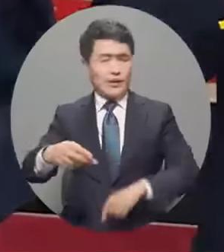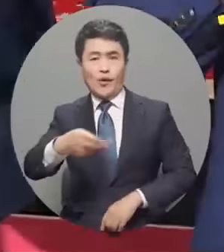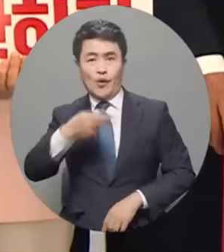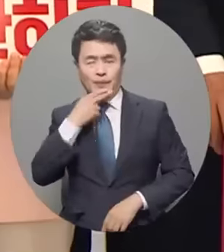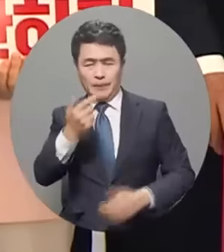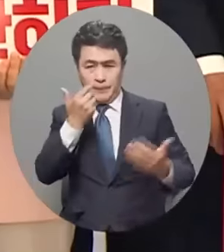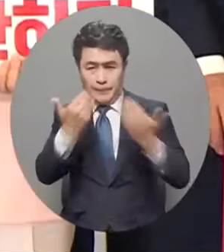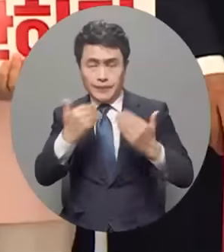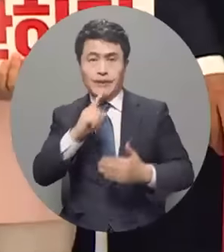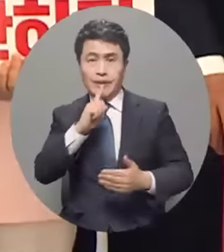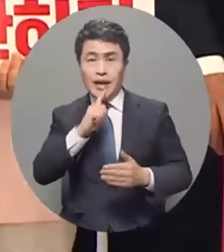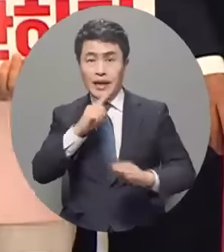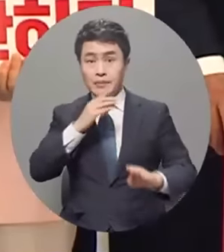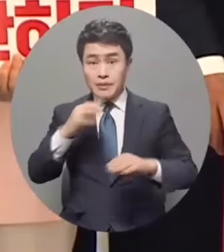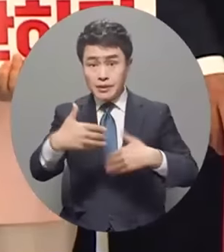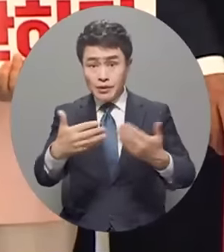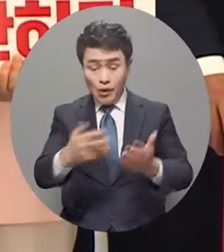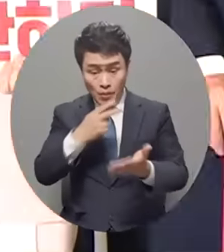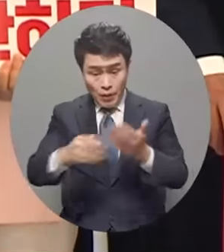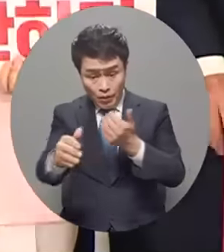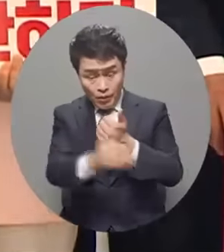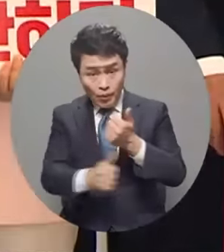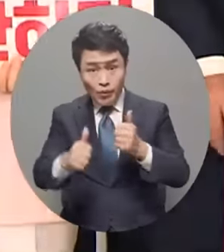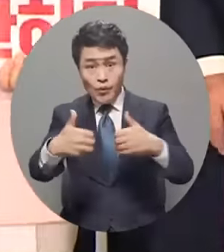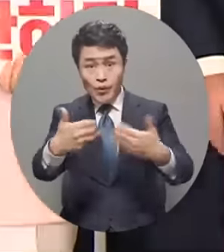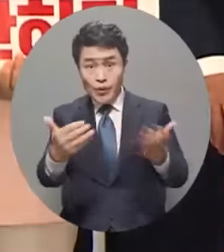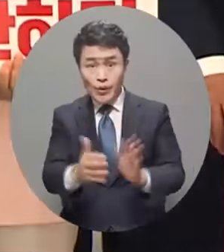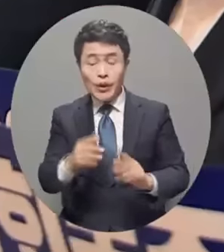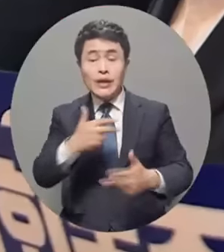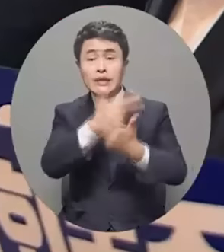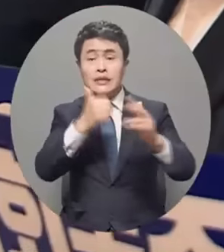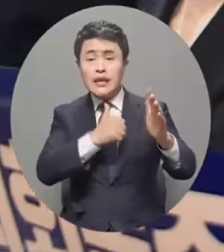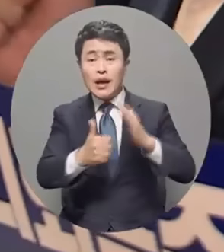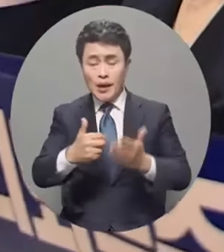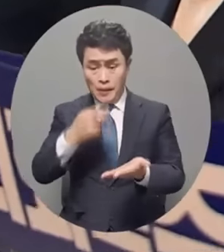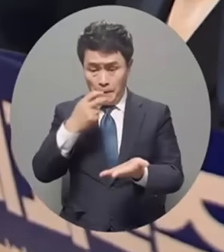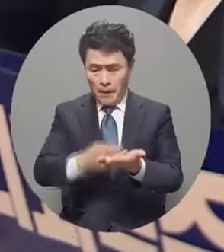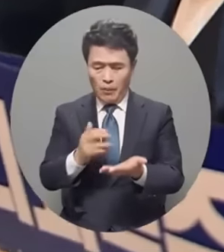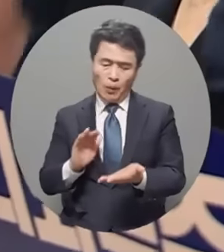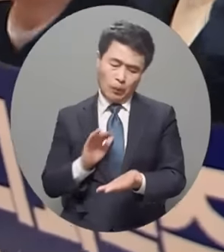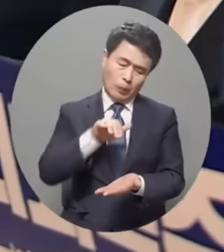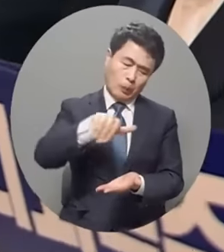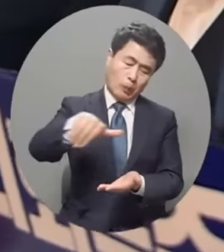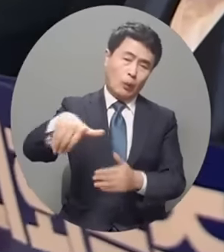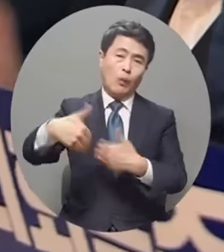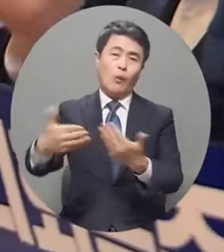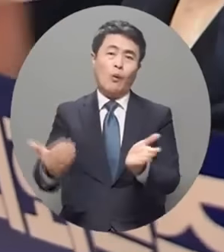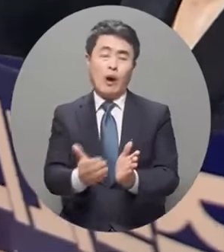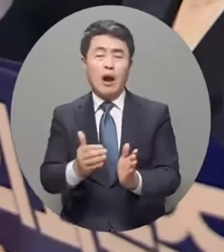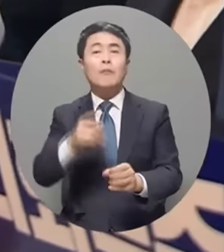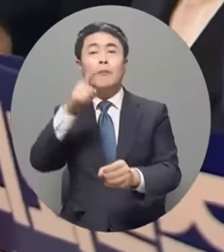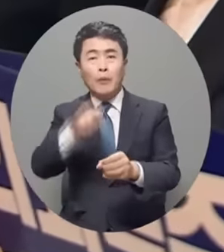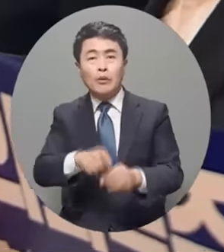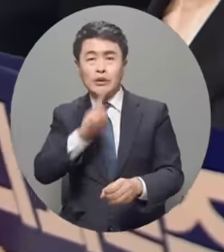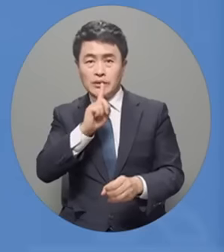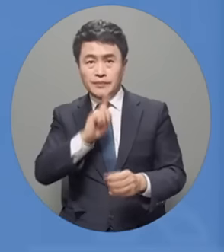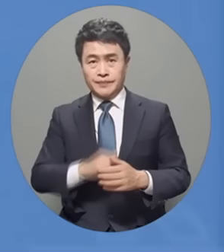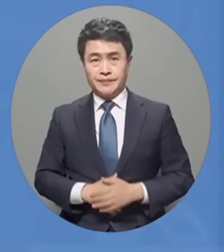했습니다. 민주당의 법사위원장 사수는 이재명 대표의 사법 리스크를 덮어보려는 방탄 목적이라고